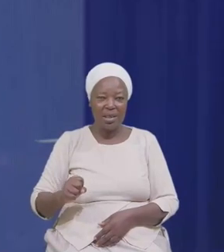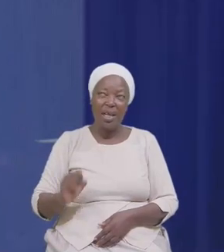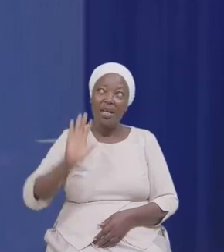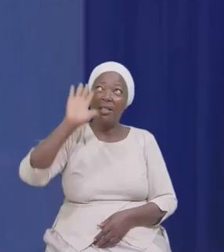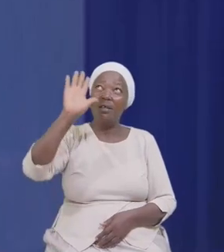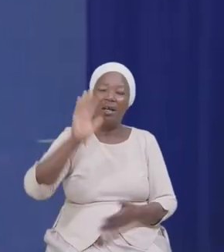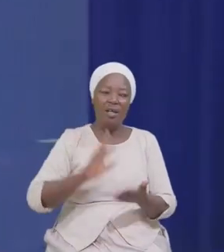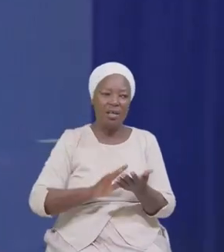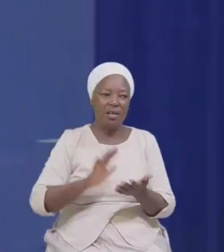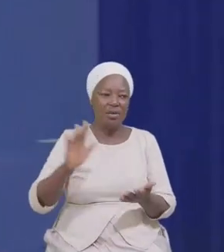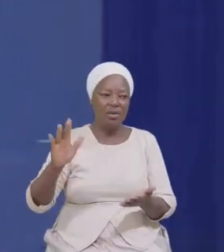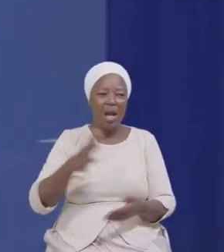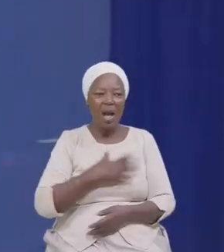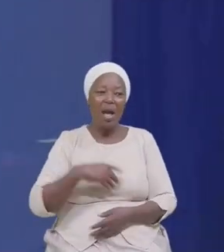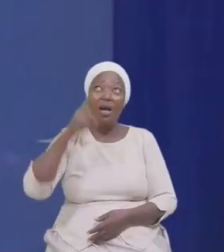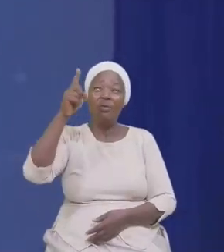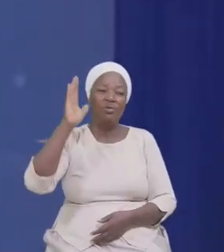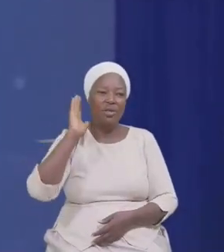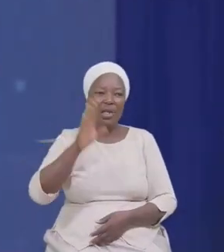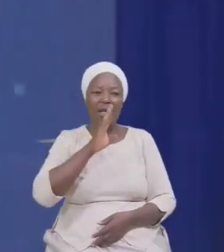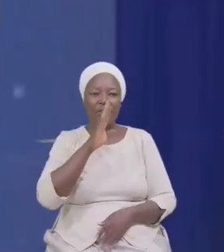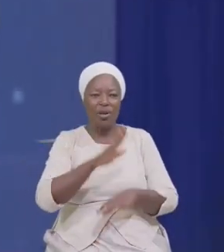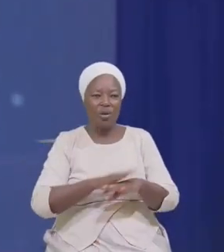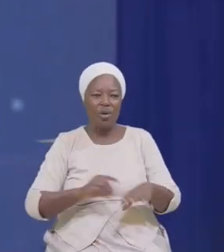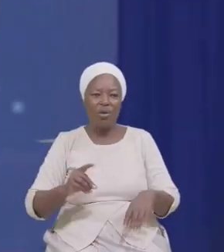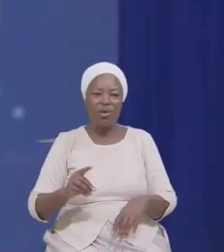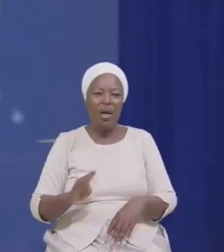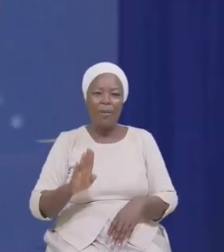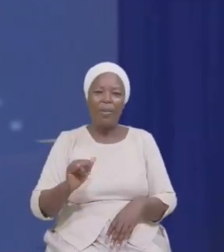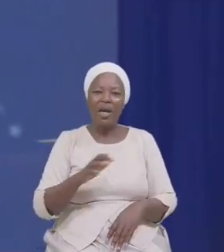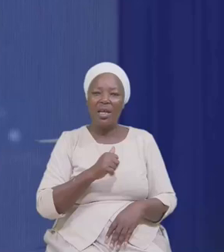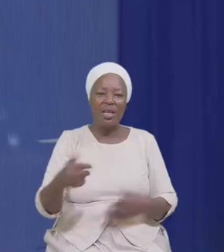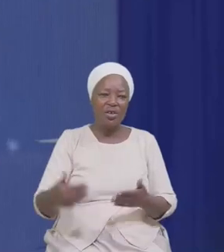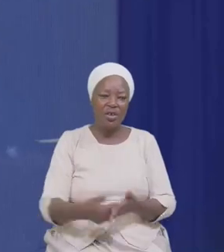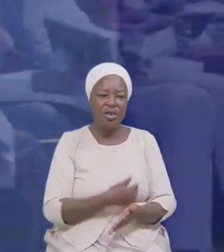et les rois, tous les rois ta gloire, et l'on t'appellera d'un nom nouveau.